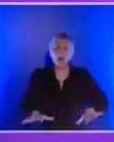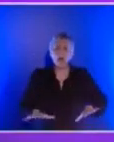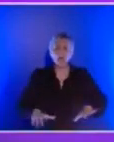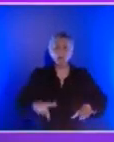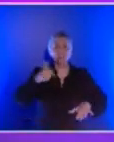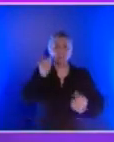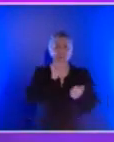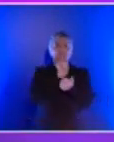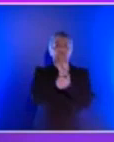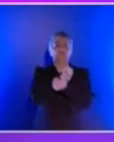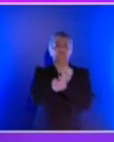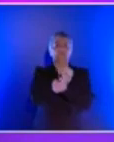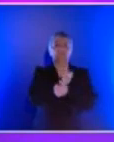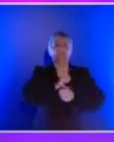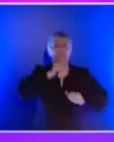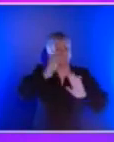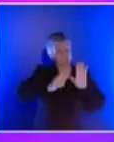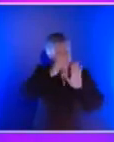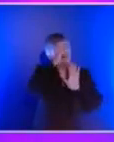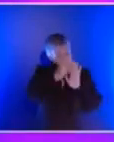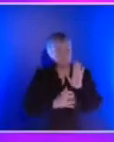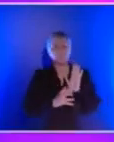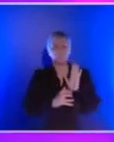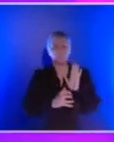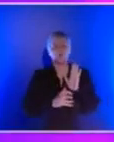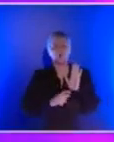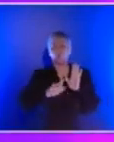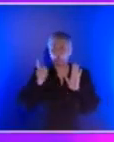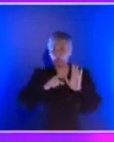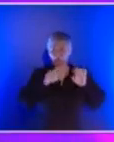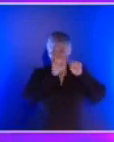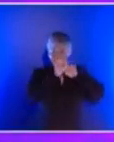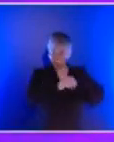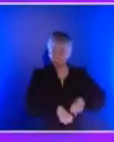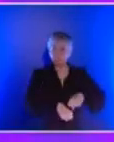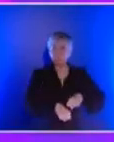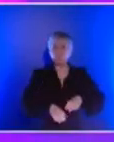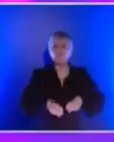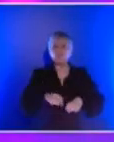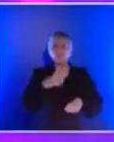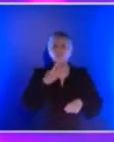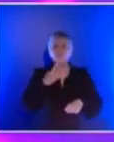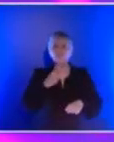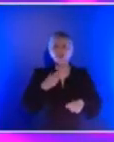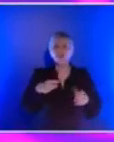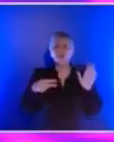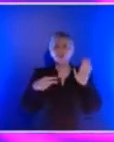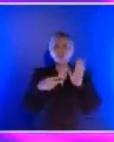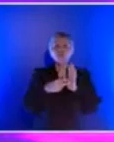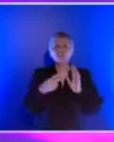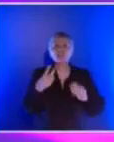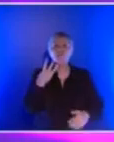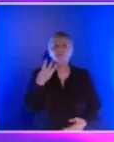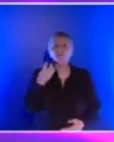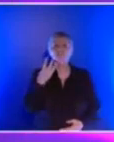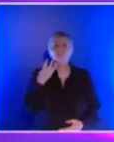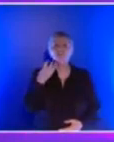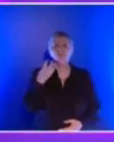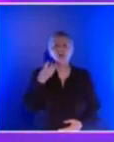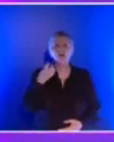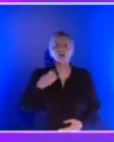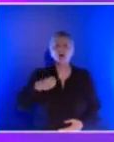σε νομικά δεσμευτικό κείμενο, ότι το 2030 θα παράγουμε 50% λιγότερους